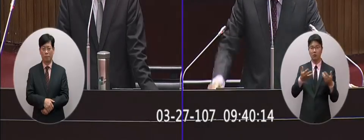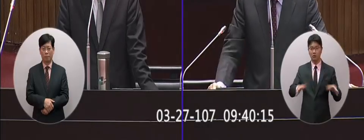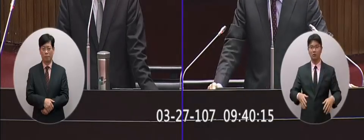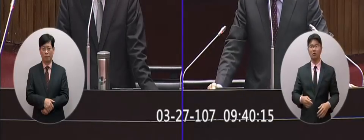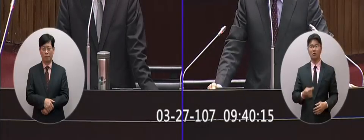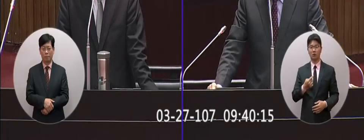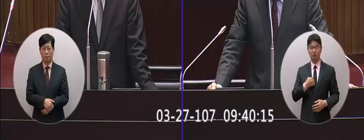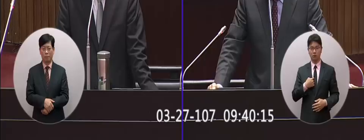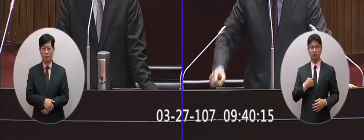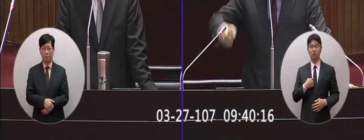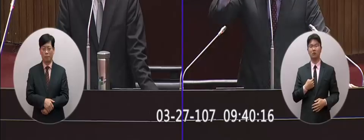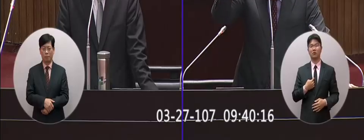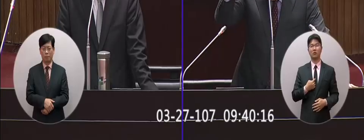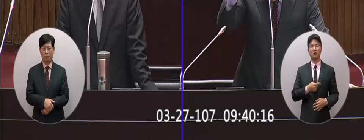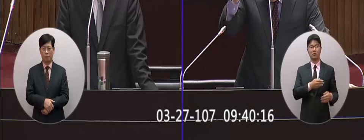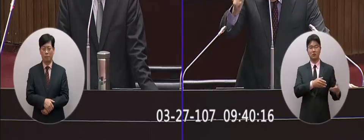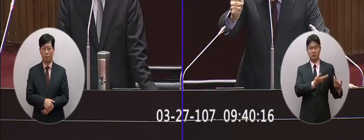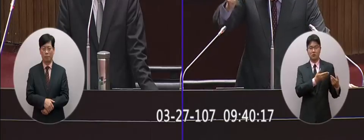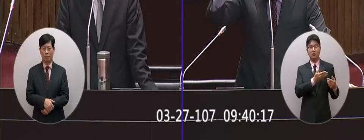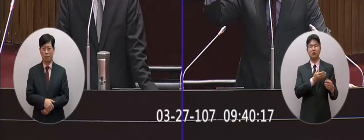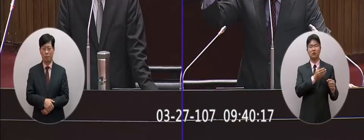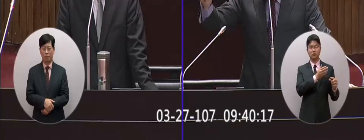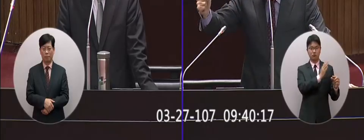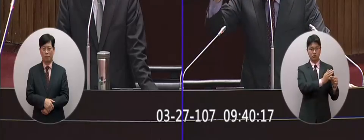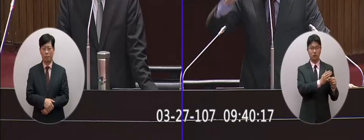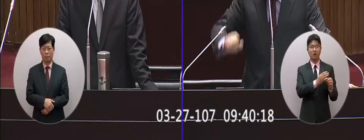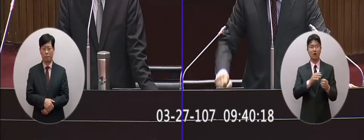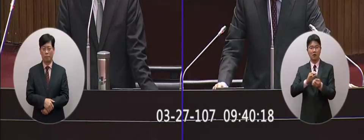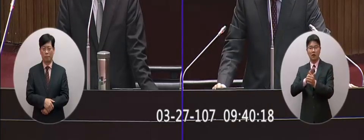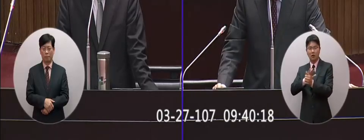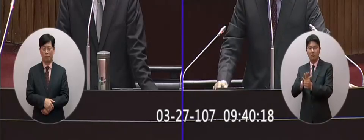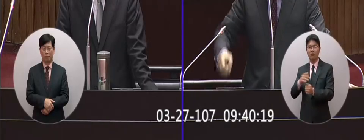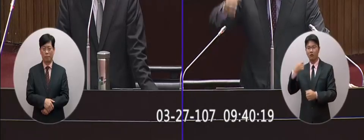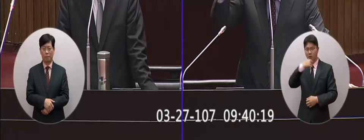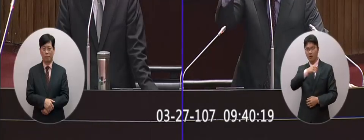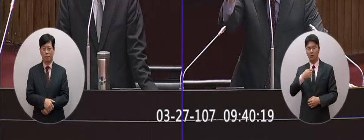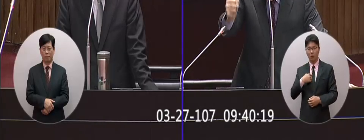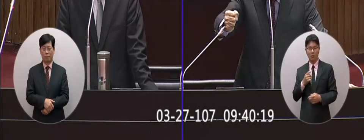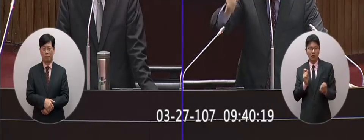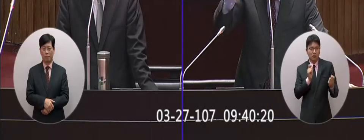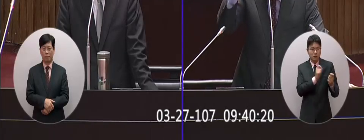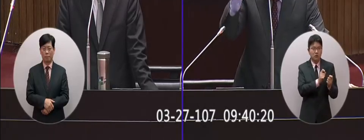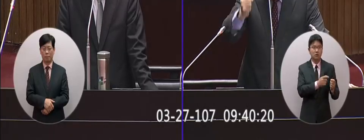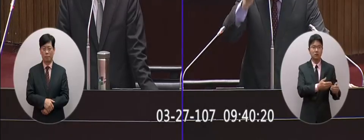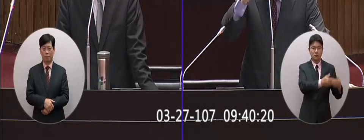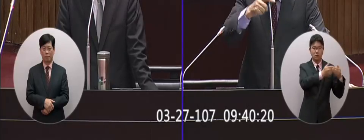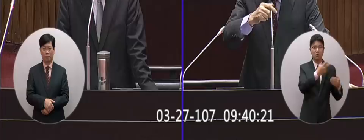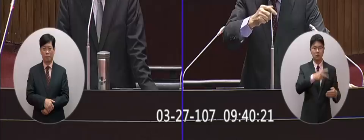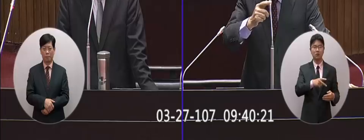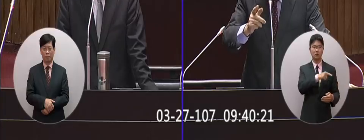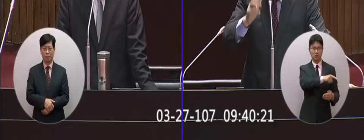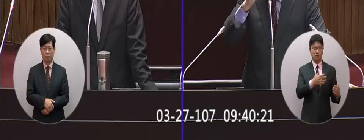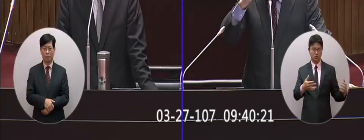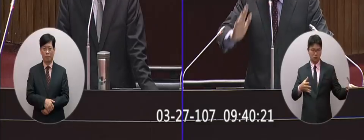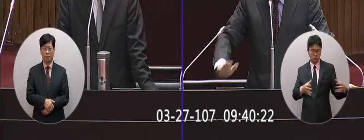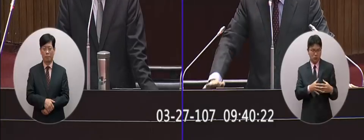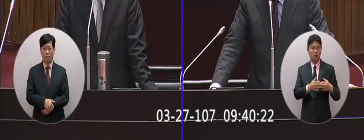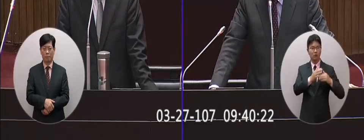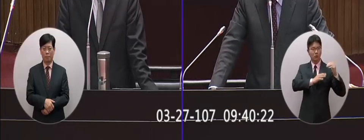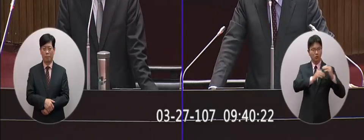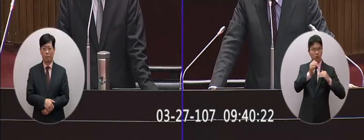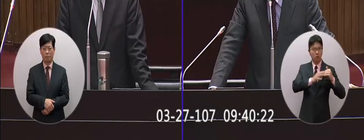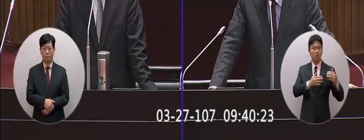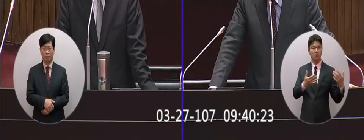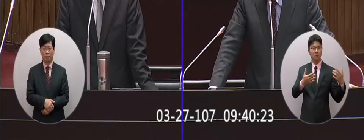亲中爱台，台湾应该亲近中国，中国也应该亲近台湾，大家